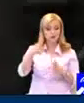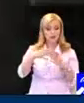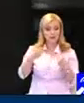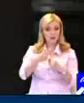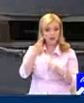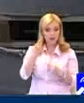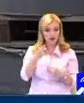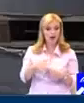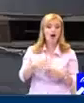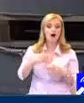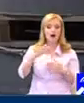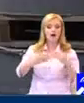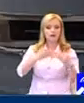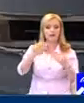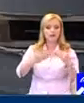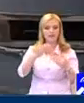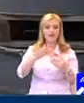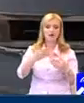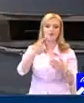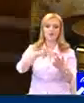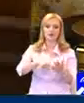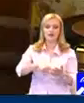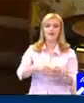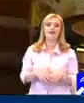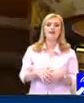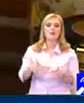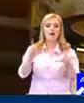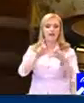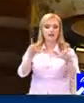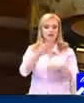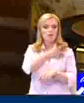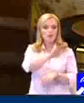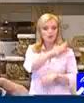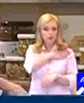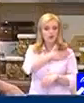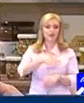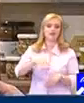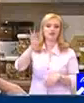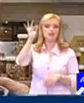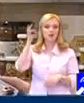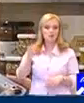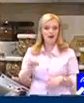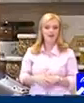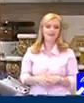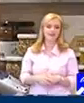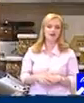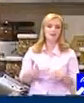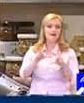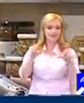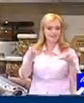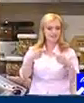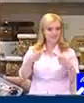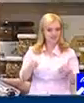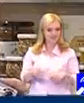În scurt timp, mierea s-a ajuns pe rafturile magazinelor din Polonia, România și Germania. Străinii iubesc mierea din Moldova deoarece